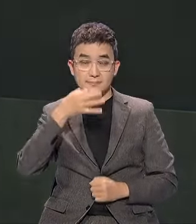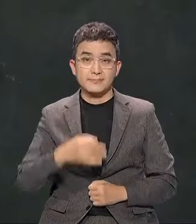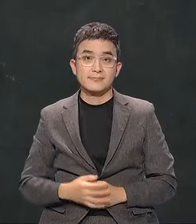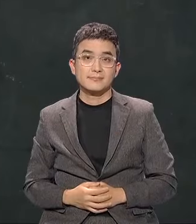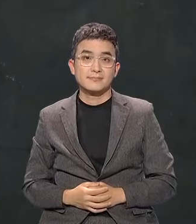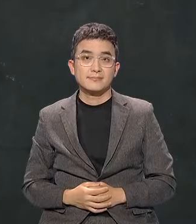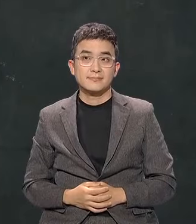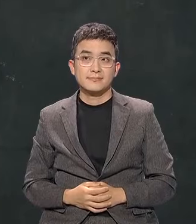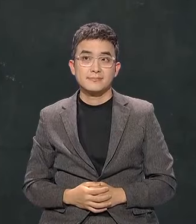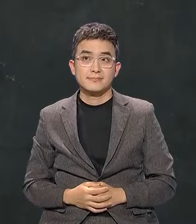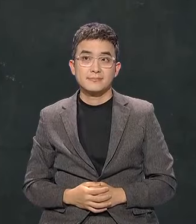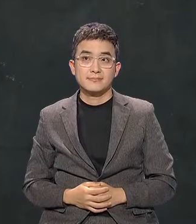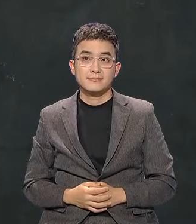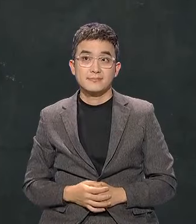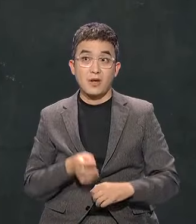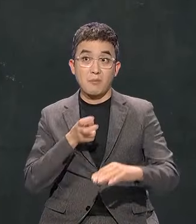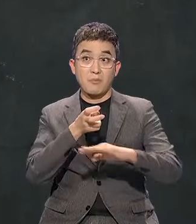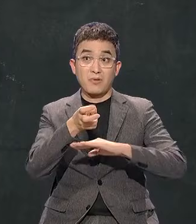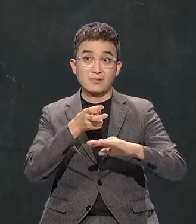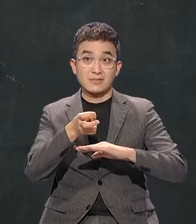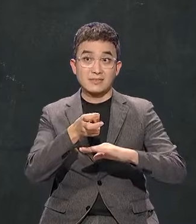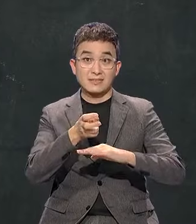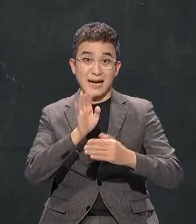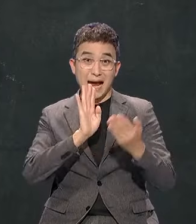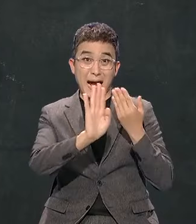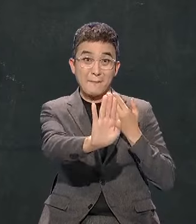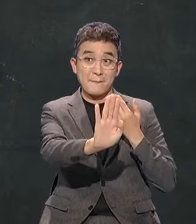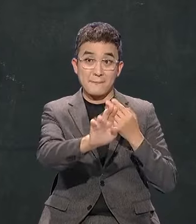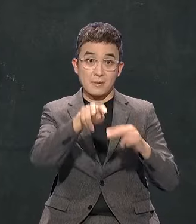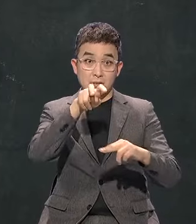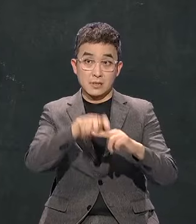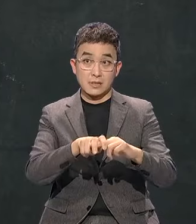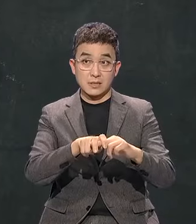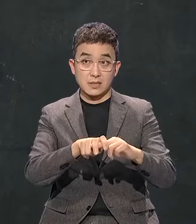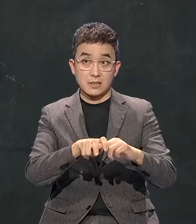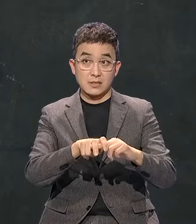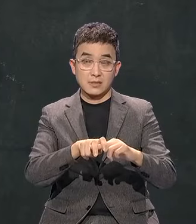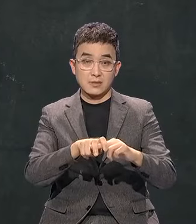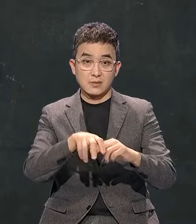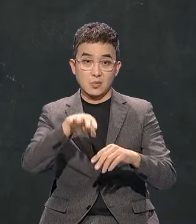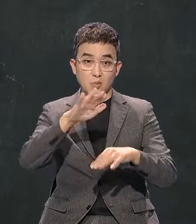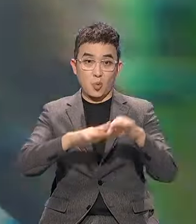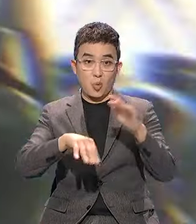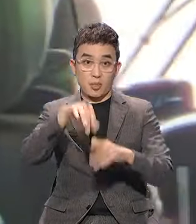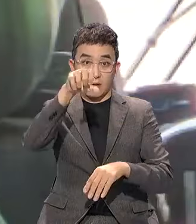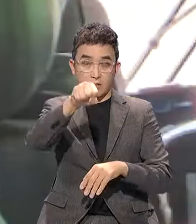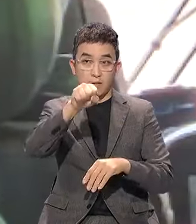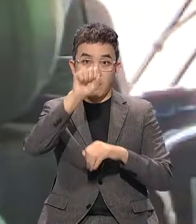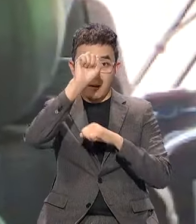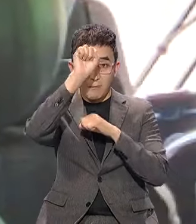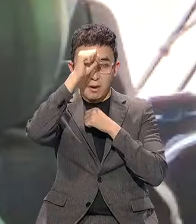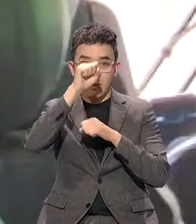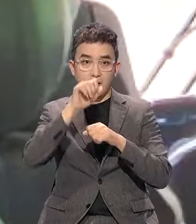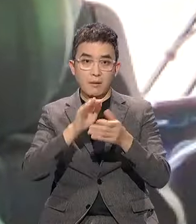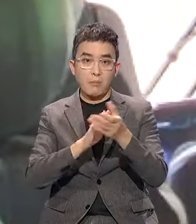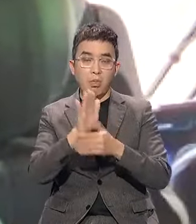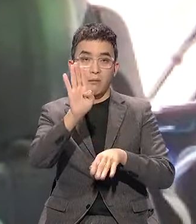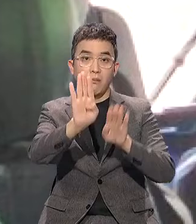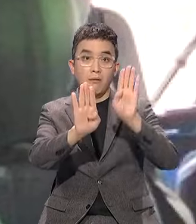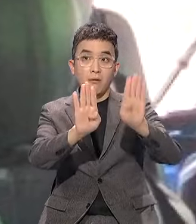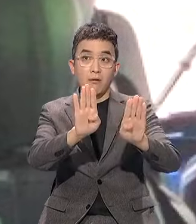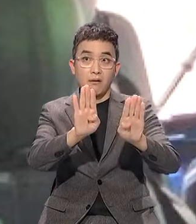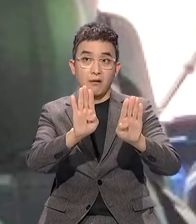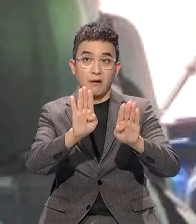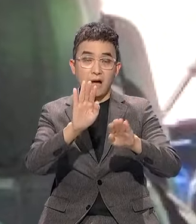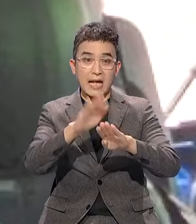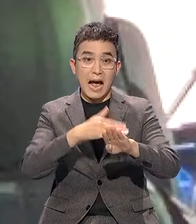보시죠 자 버스 저 앞에 그냥 좌석 손잡이 사이로 맨 조기 썩 올라와 있습니다 이번에는 검은